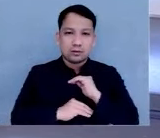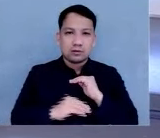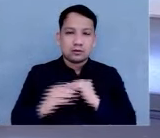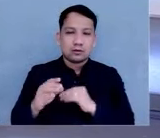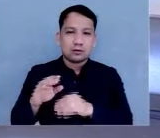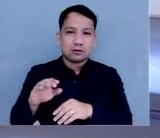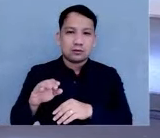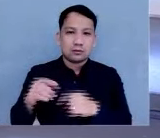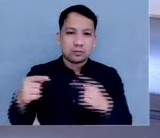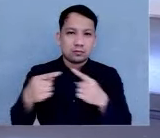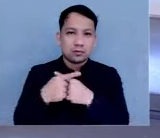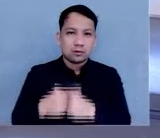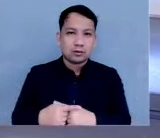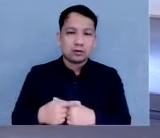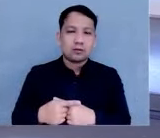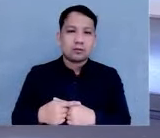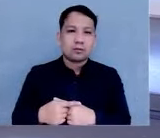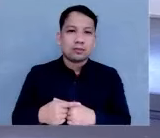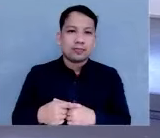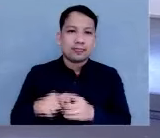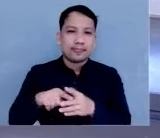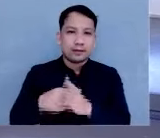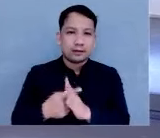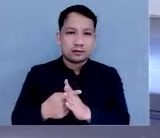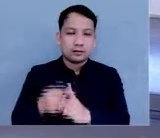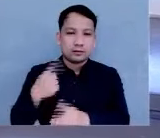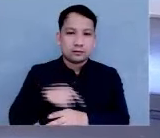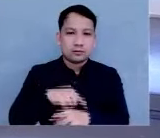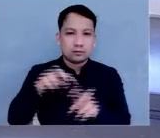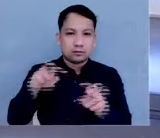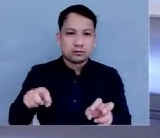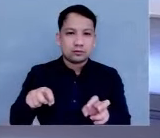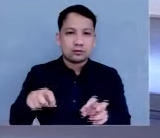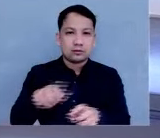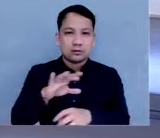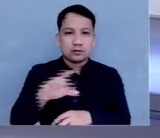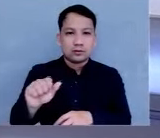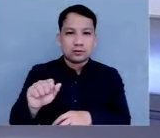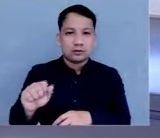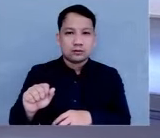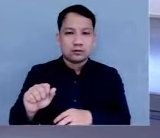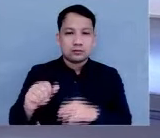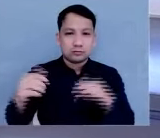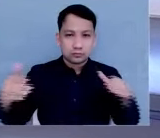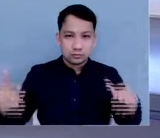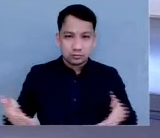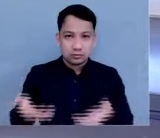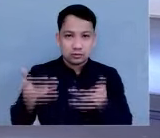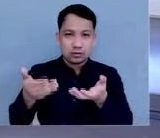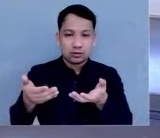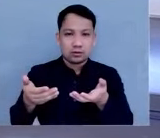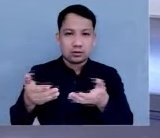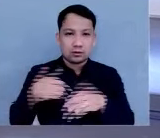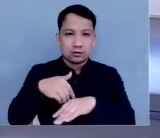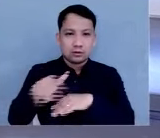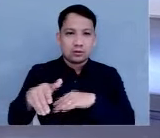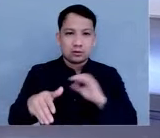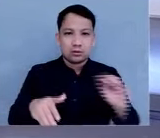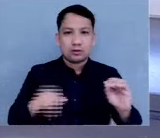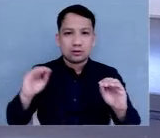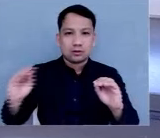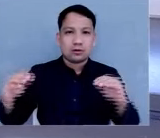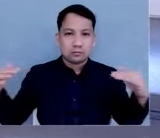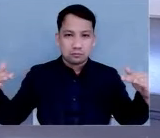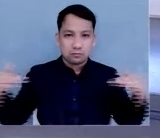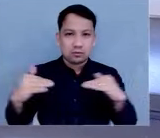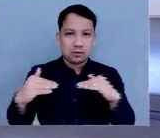maritime dispute. Doon po nagsimula ang tinatawag ngayong Scarborough Shoal standoff kung saan nagpadala ng kani-kanyang pwersa